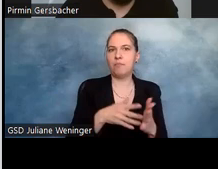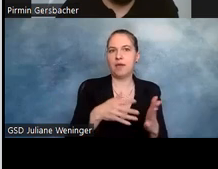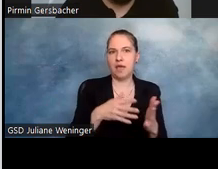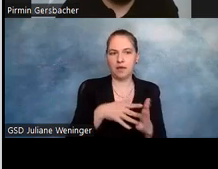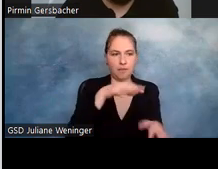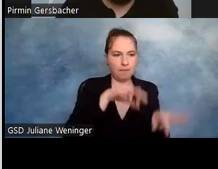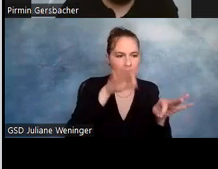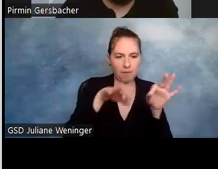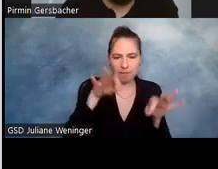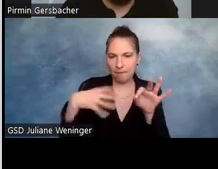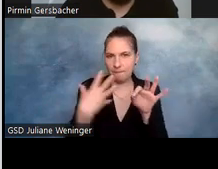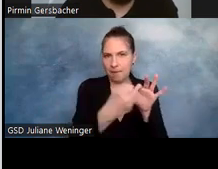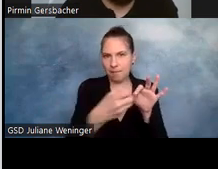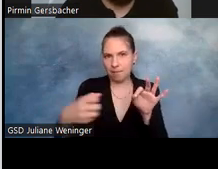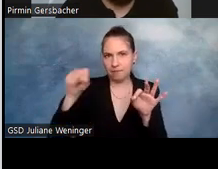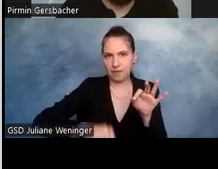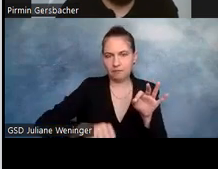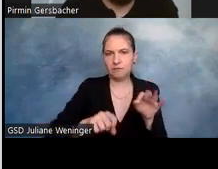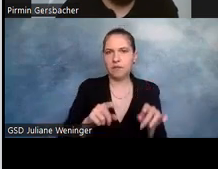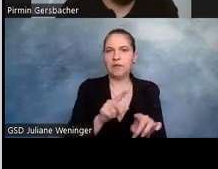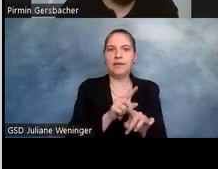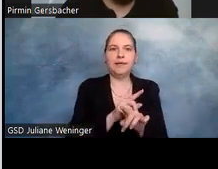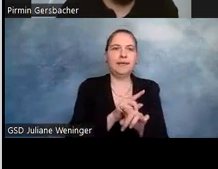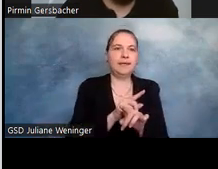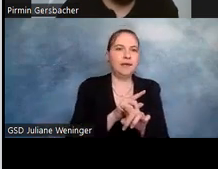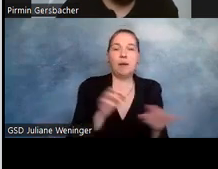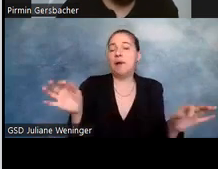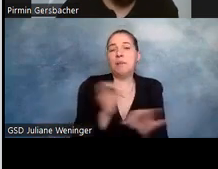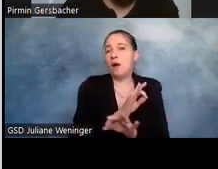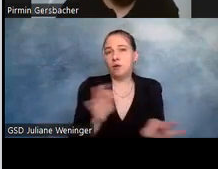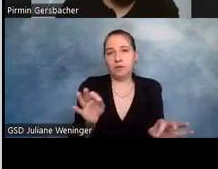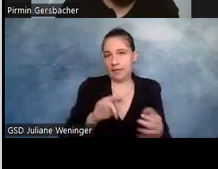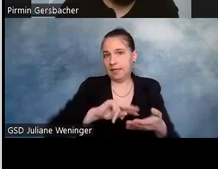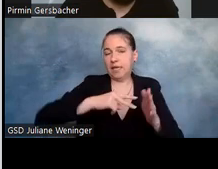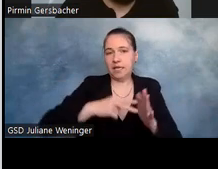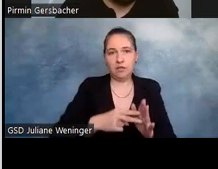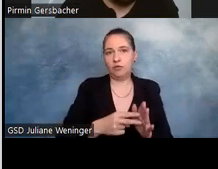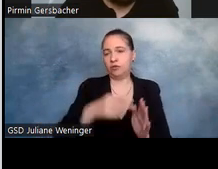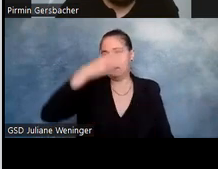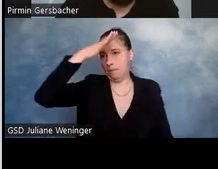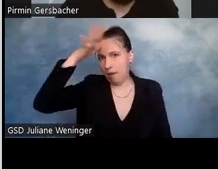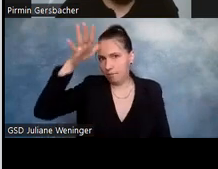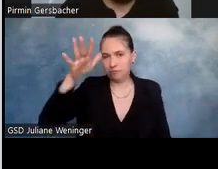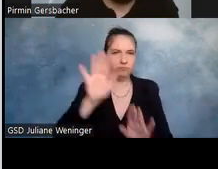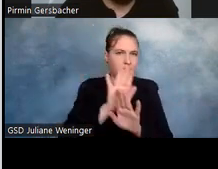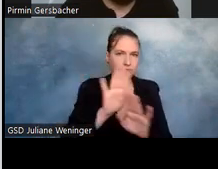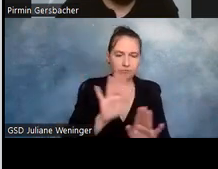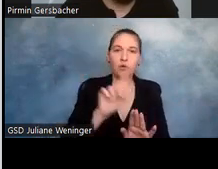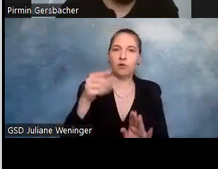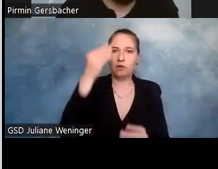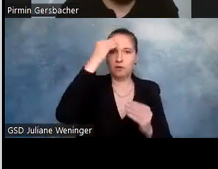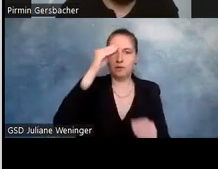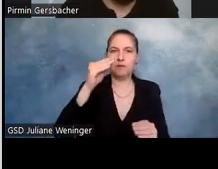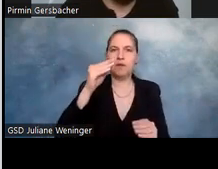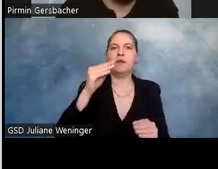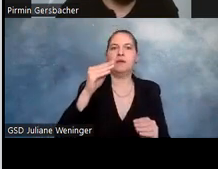kann. Es sind, wie ich auch gemeint habe, keine tiefen technischen Kenntnisse erforderlich. Und auch nochmal der Hinweis, es ist eben kein Ersatz